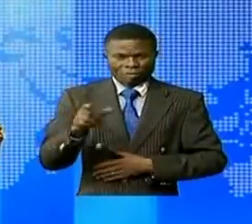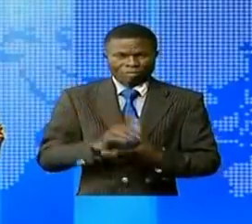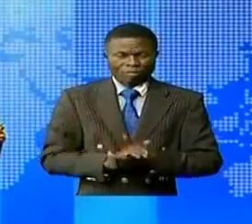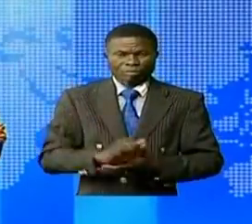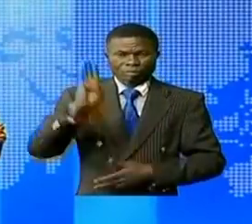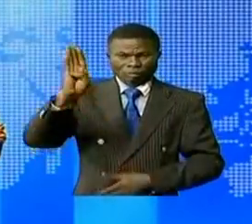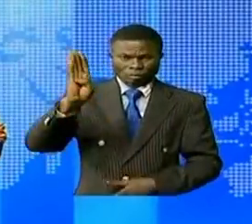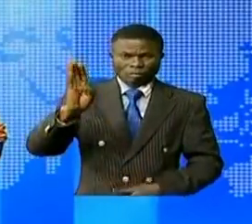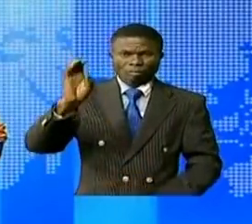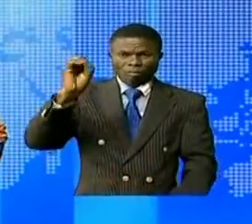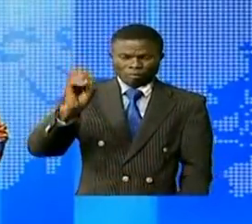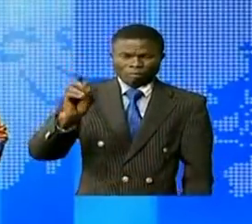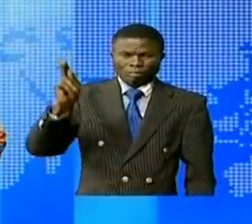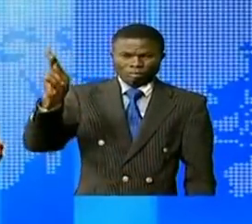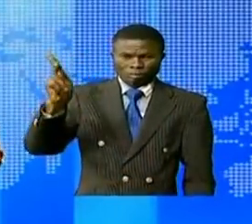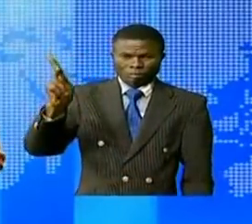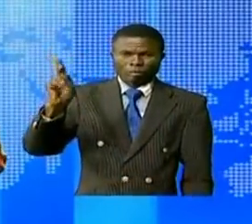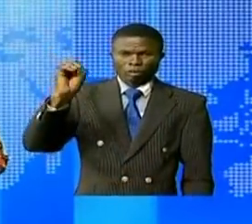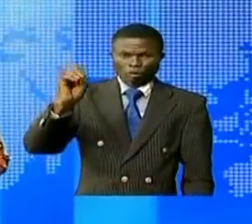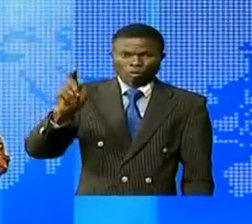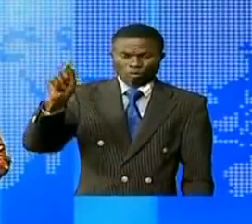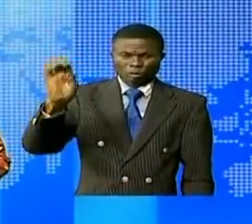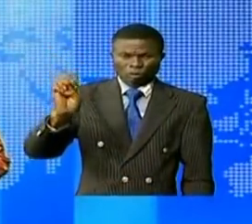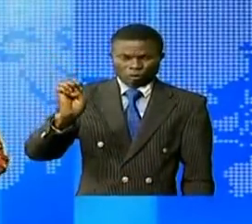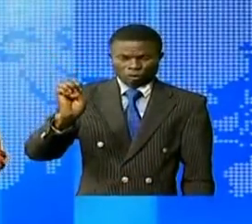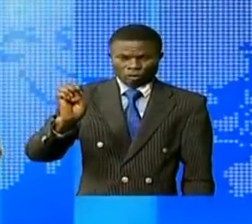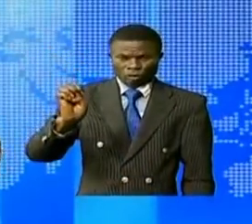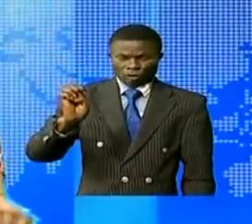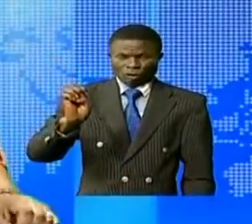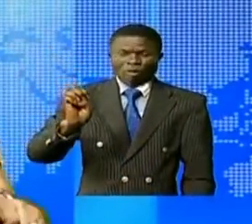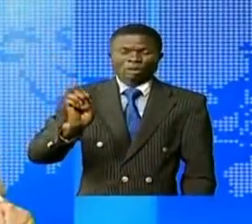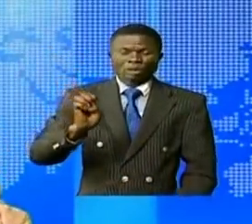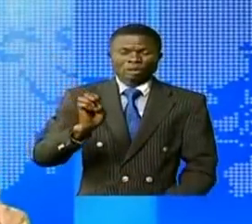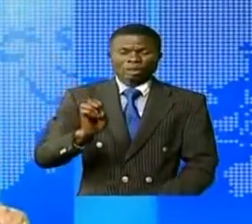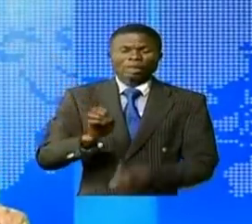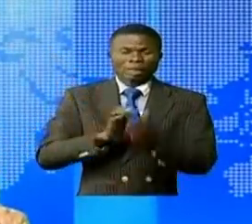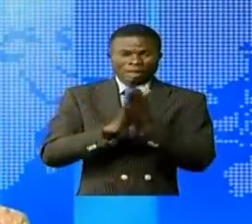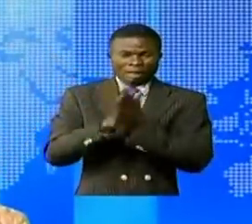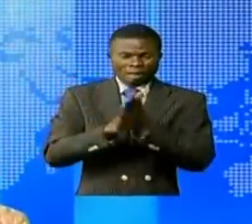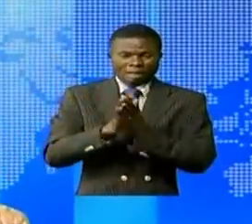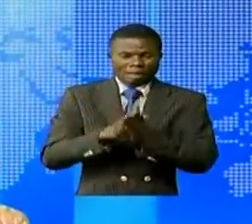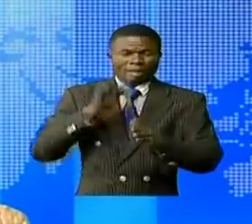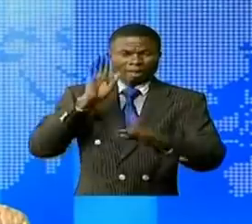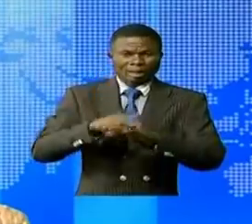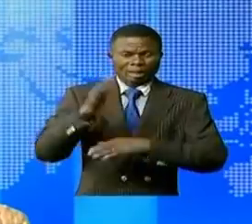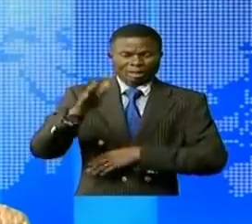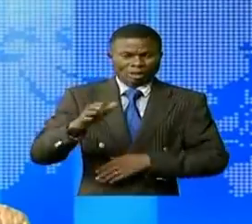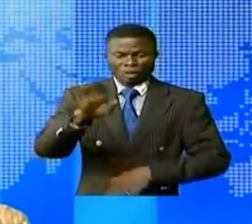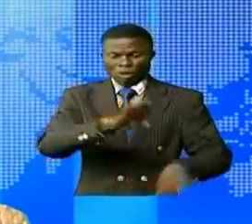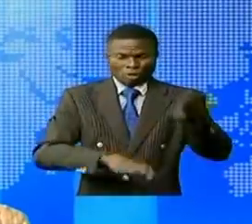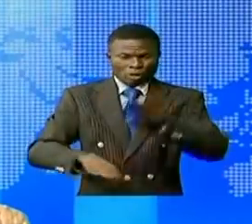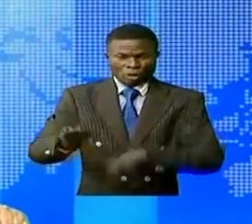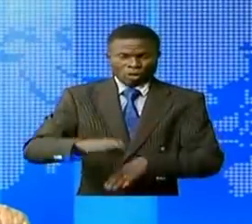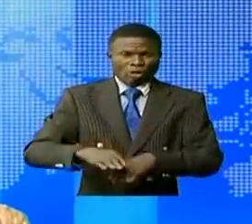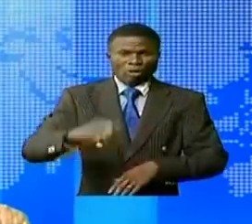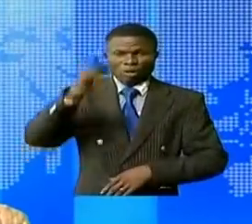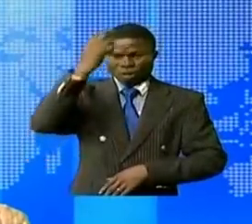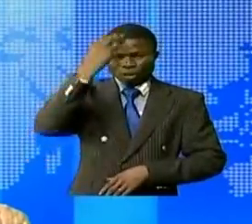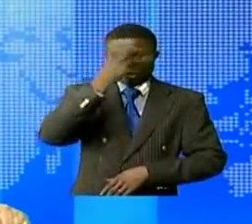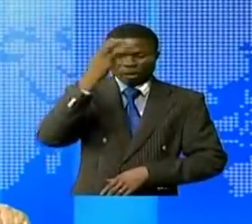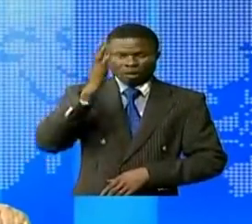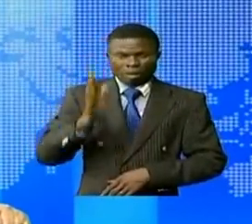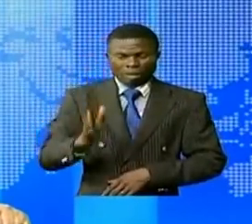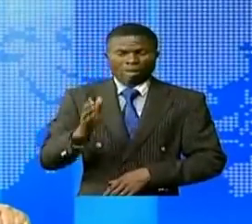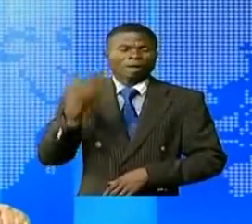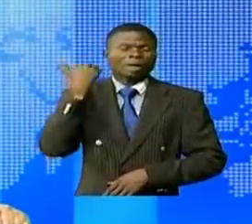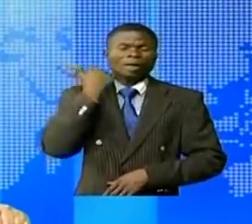Bokoté, dans la province de la Tshuapa, a connu un coup de projecteur sans précédent. Le sanctuaire Isidore Bakanja y sera construit, un